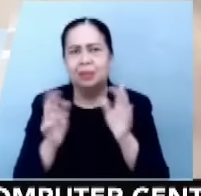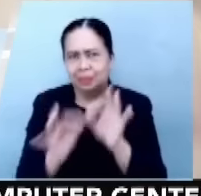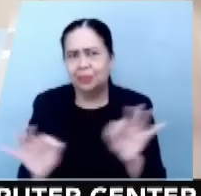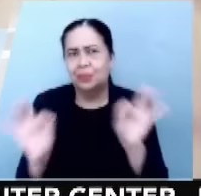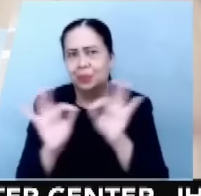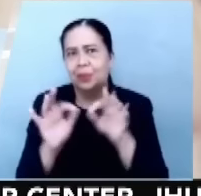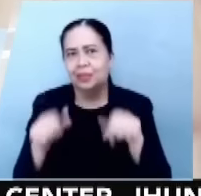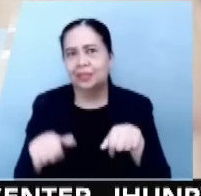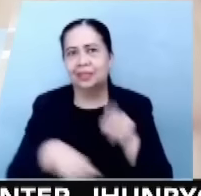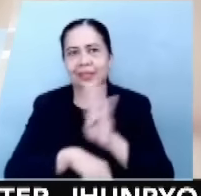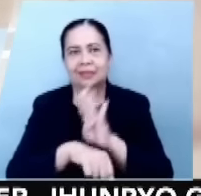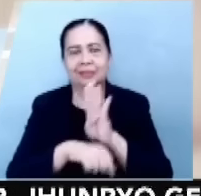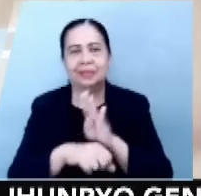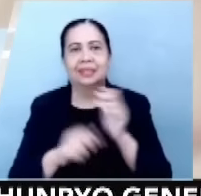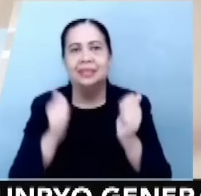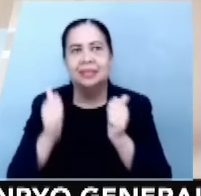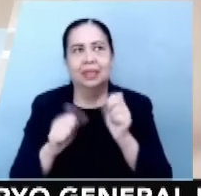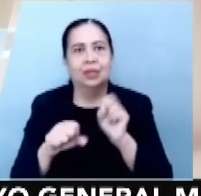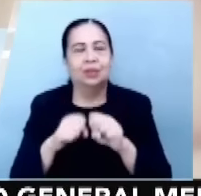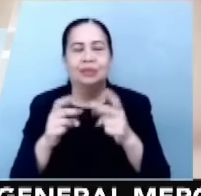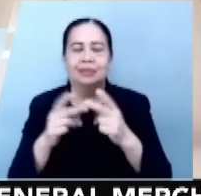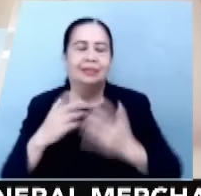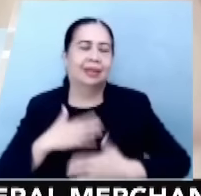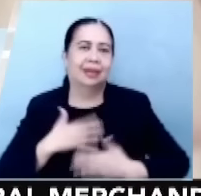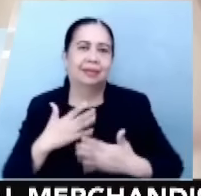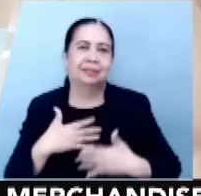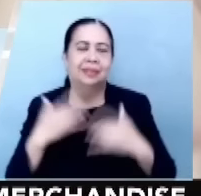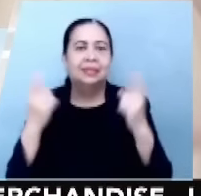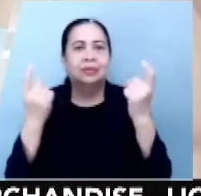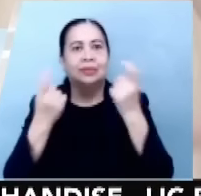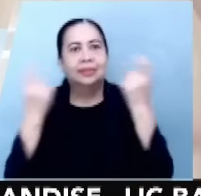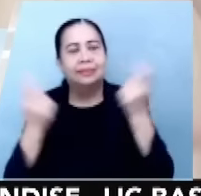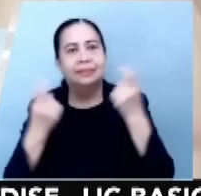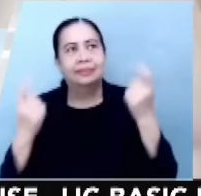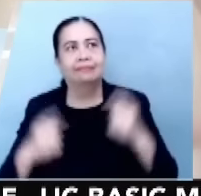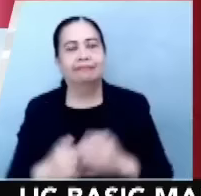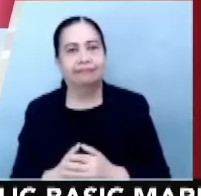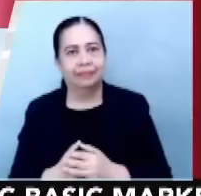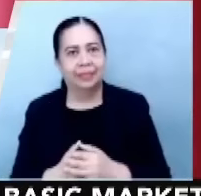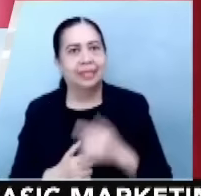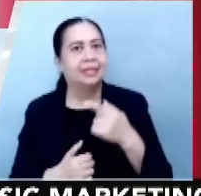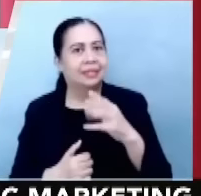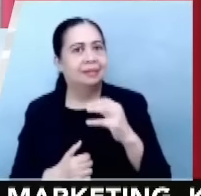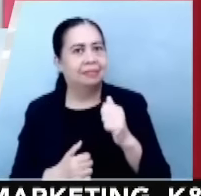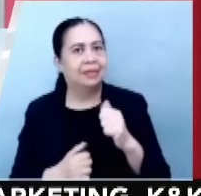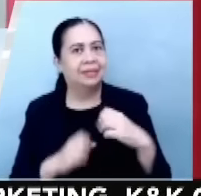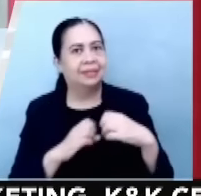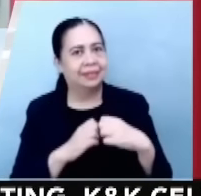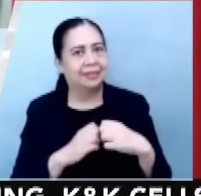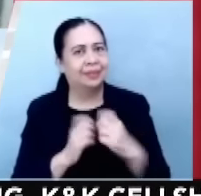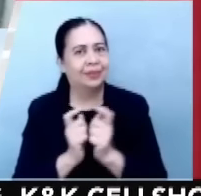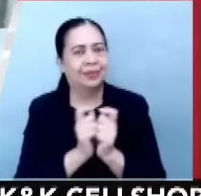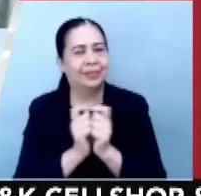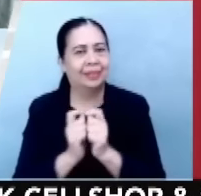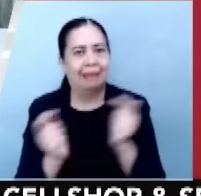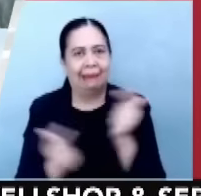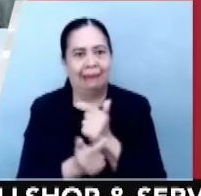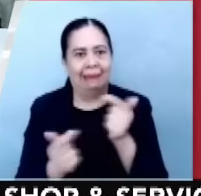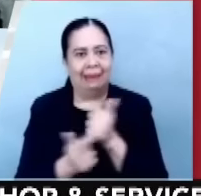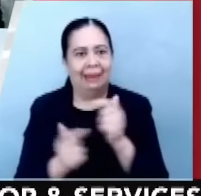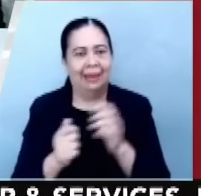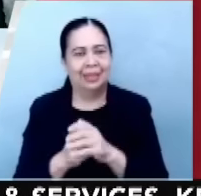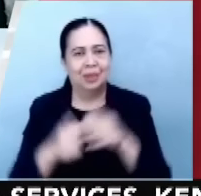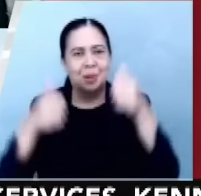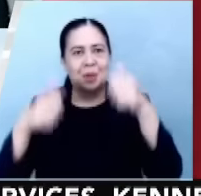industry. Kaya parang ang saya to celebrate GMA together. Tawang-tawa naman ang netizens sa post ni